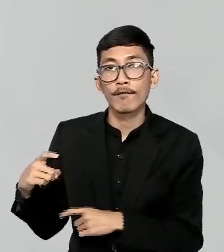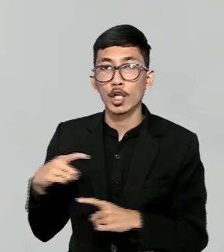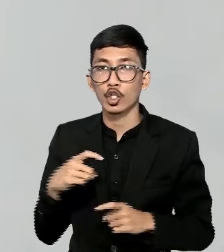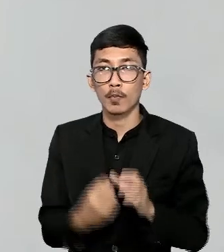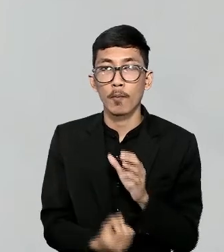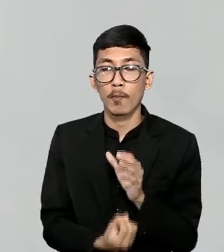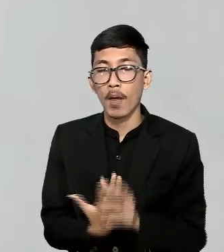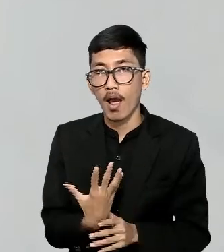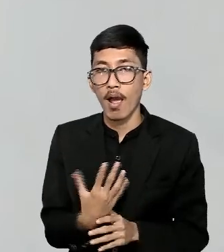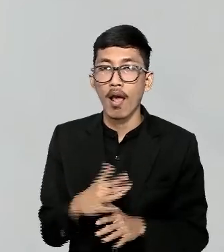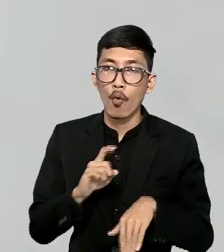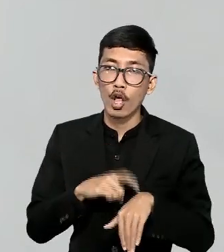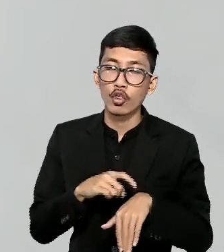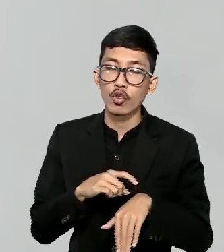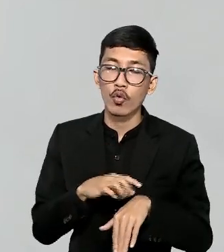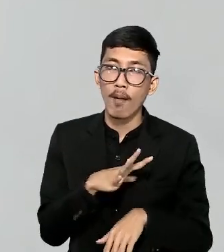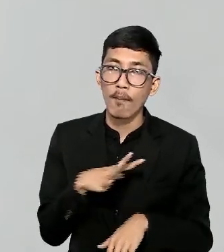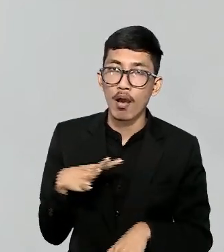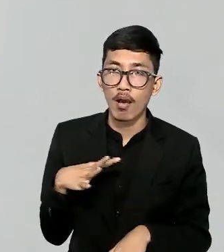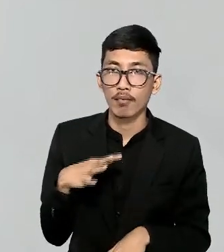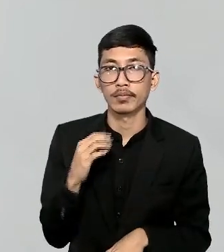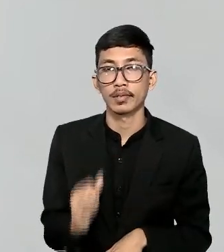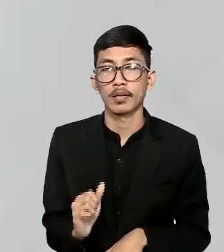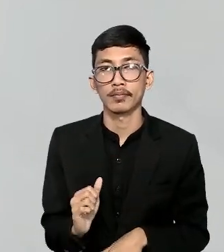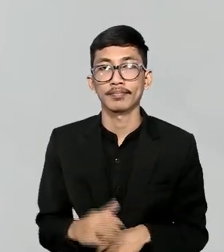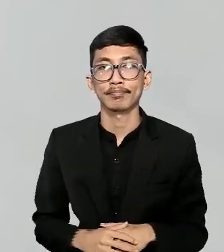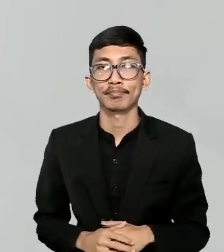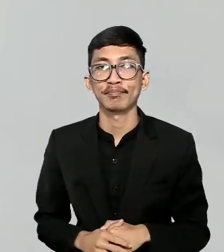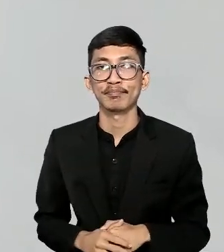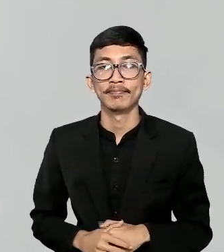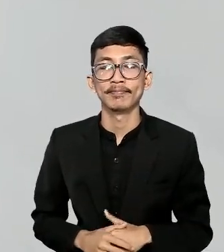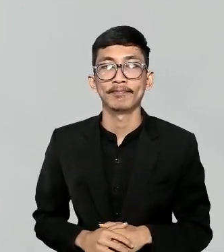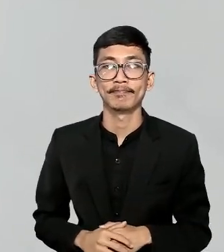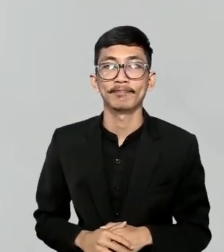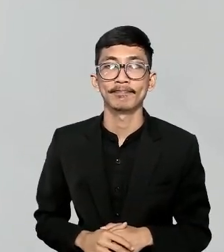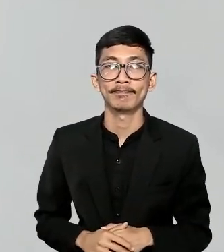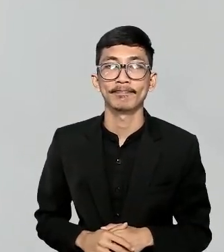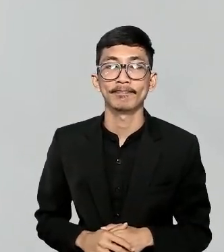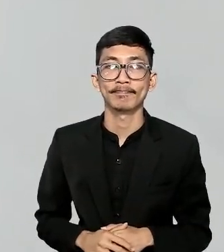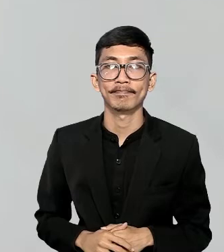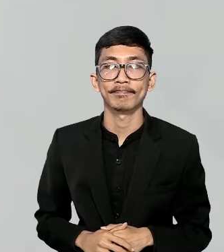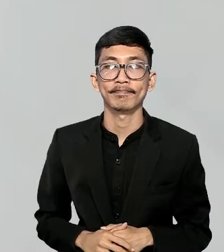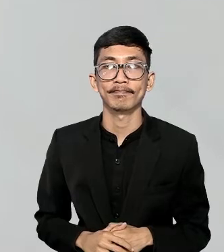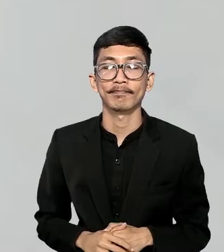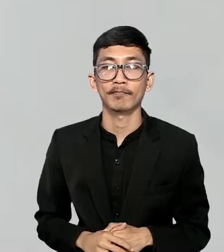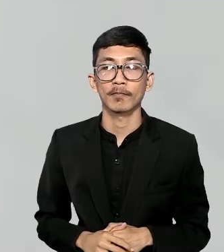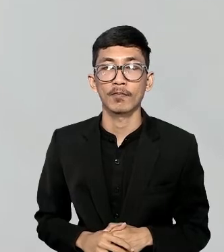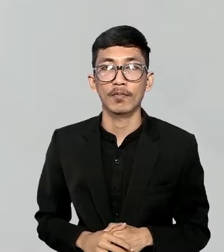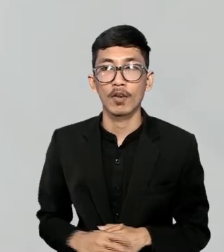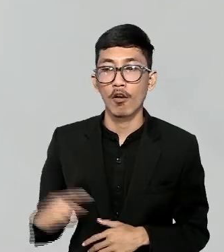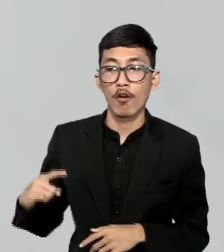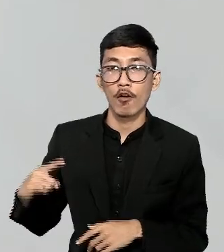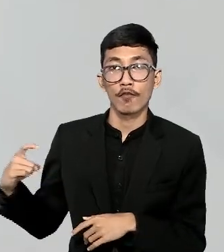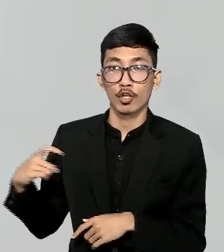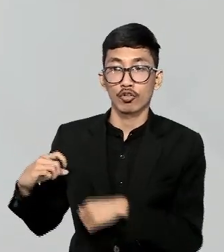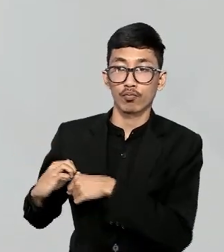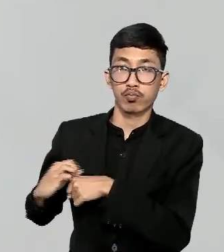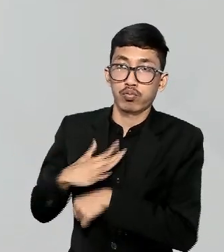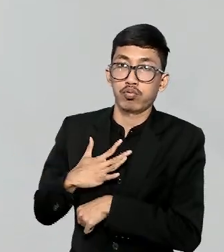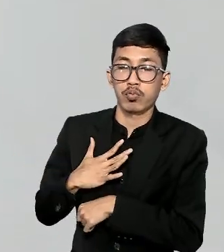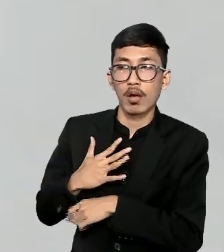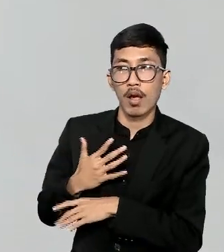dengan menerapkan 3 m ini Tentunya virusnya tidak akan lebih mudah mendapatkan kesempatan untuk